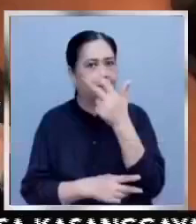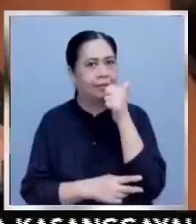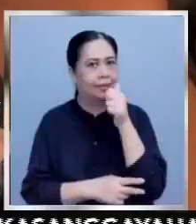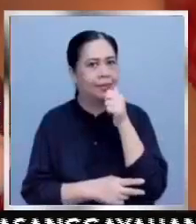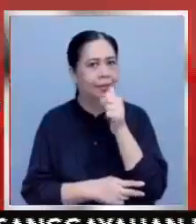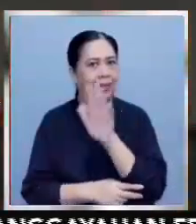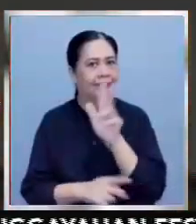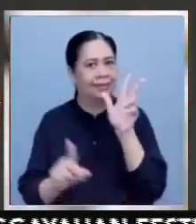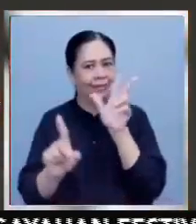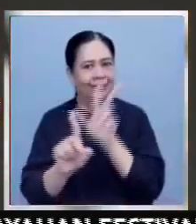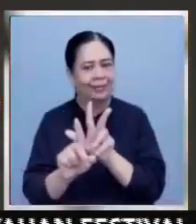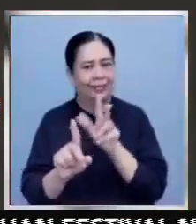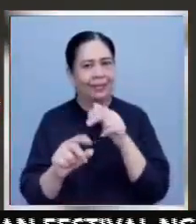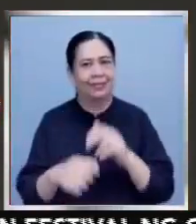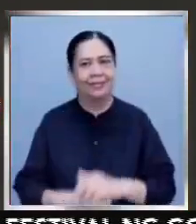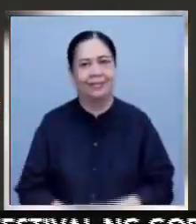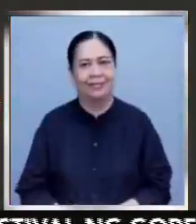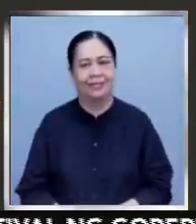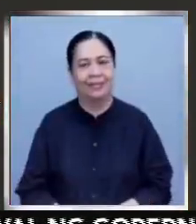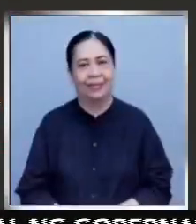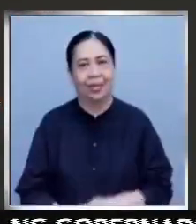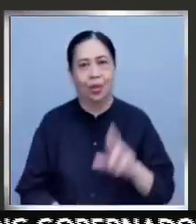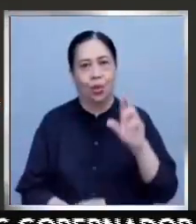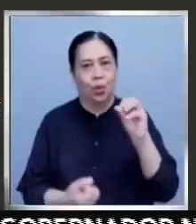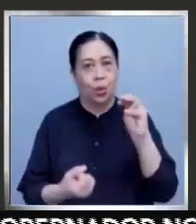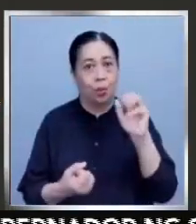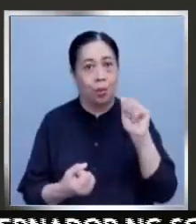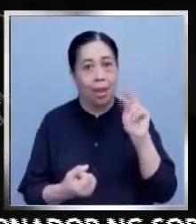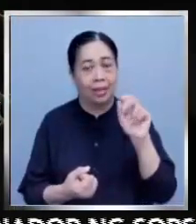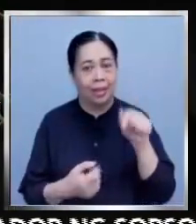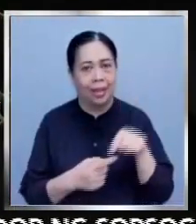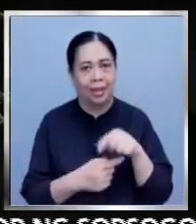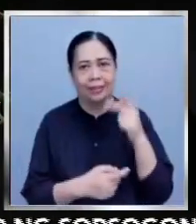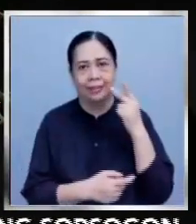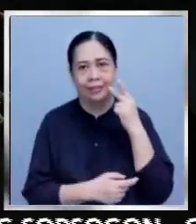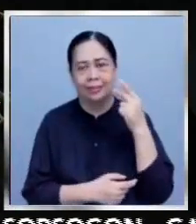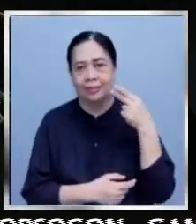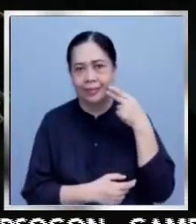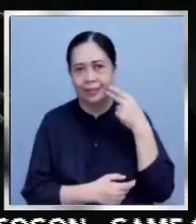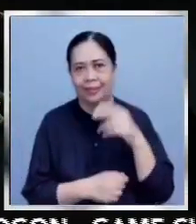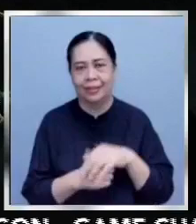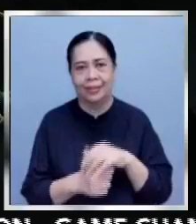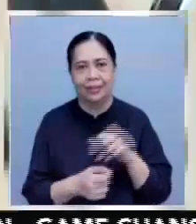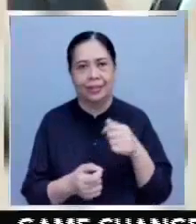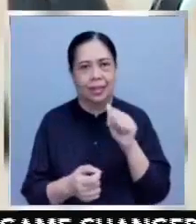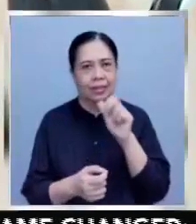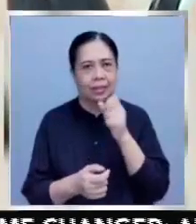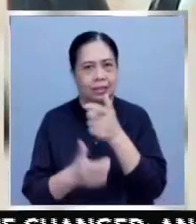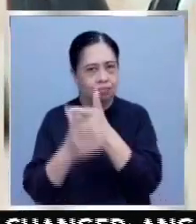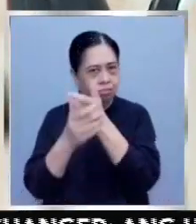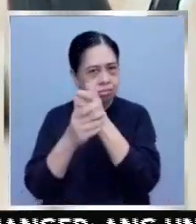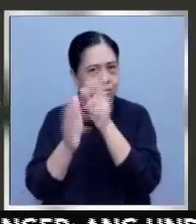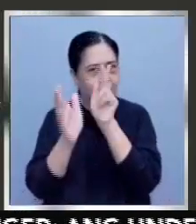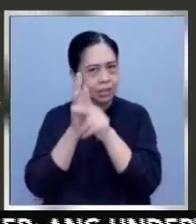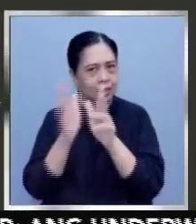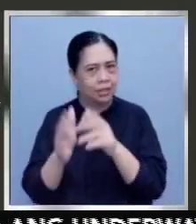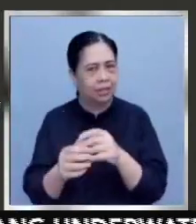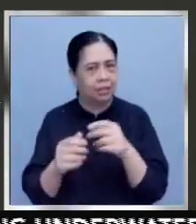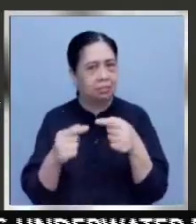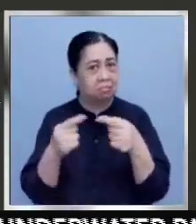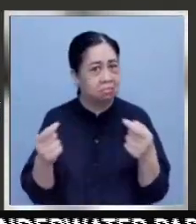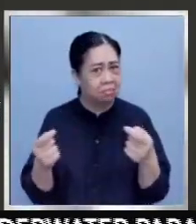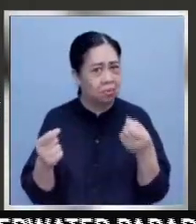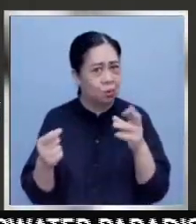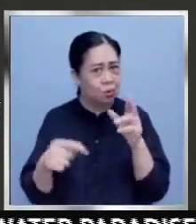ni Elias. Si Romana, nagagampanan ni Katrina Halili, ang assassin na kakampi o kalaban. Bukod